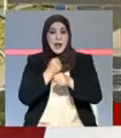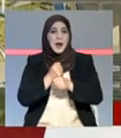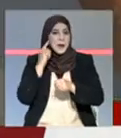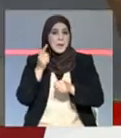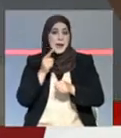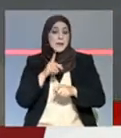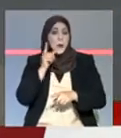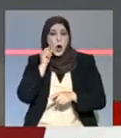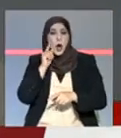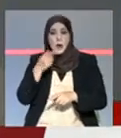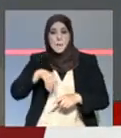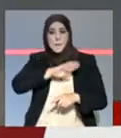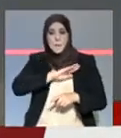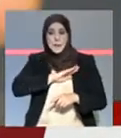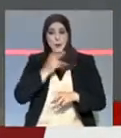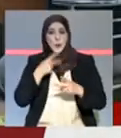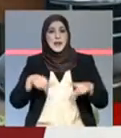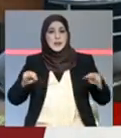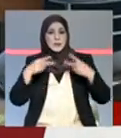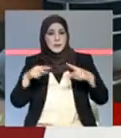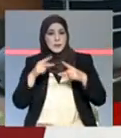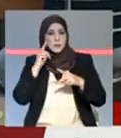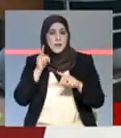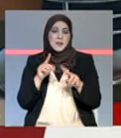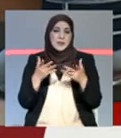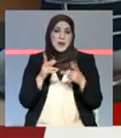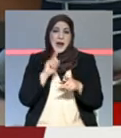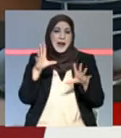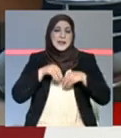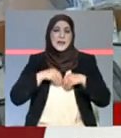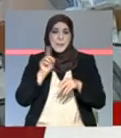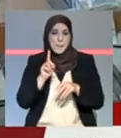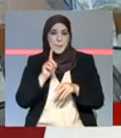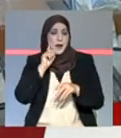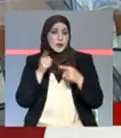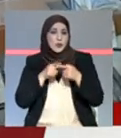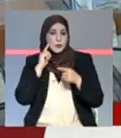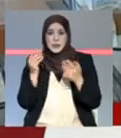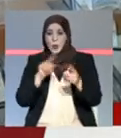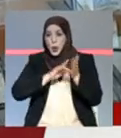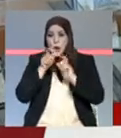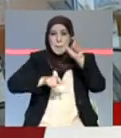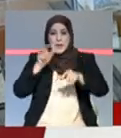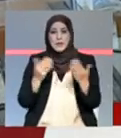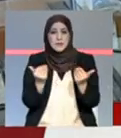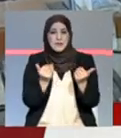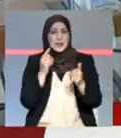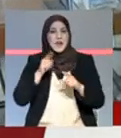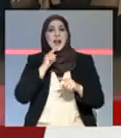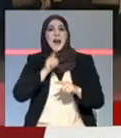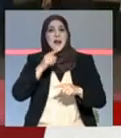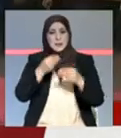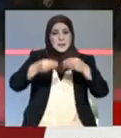رئيس الغرفة الوطنية لأصحاب المطاعم دون المأمول، ولا يستجيب لانتظارات العاملين بالقطاع، إذ